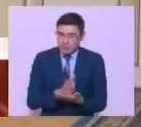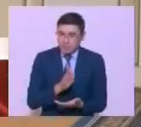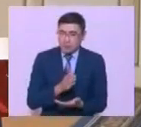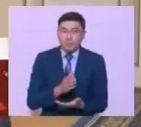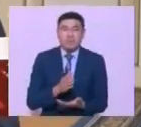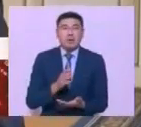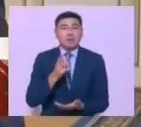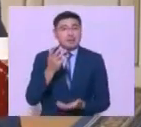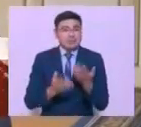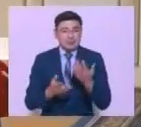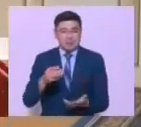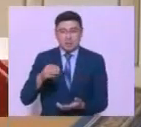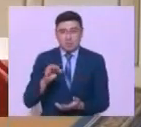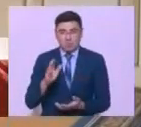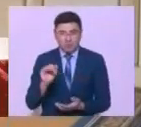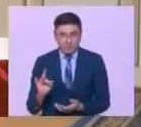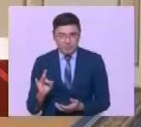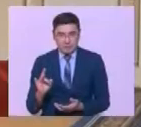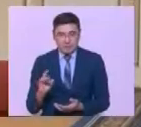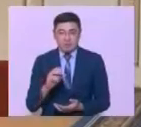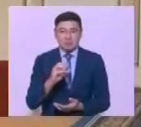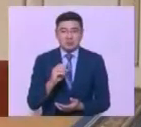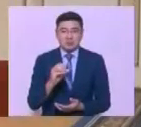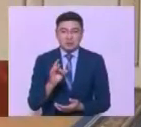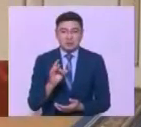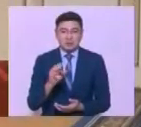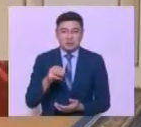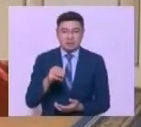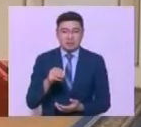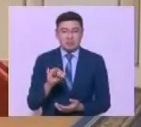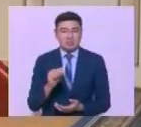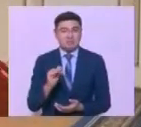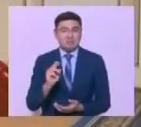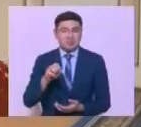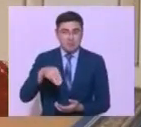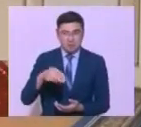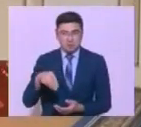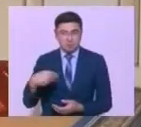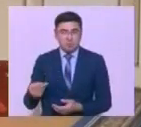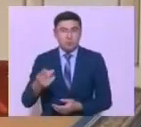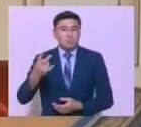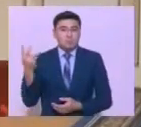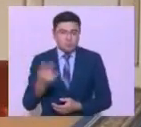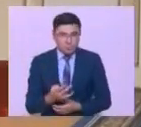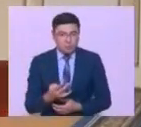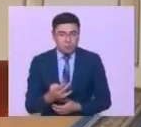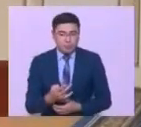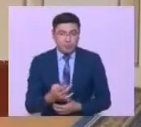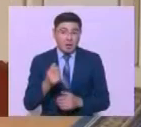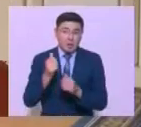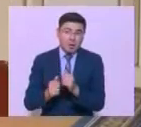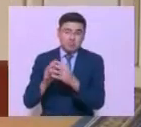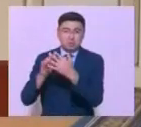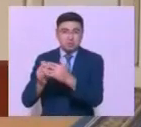кредит берсек адамдарға деп, себебі мал бағуға қазір адам табу өте қиын. Сондықтан әркім өзінің